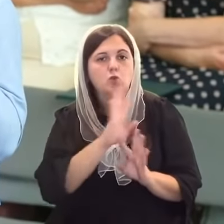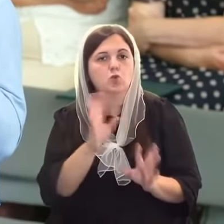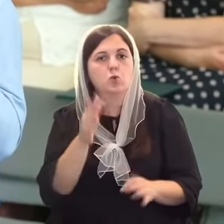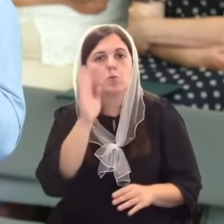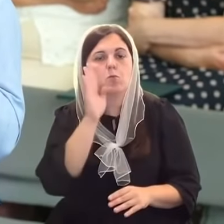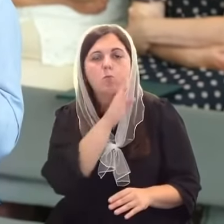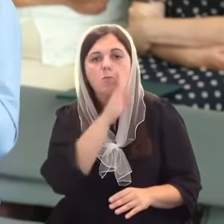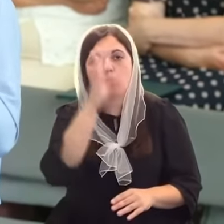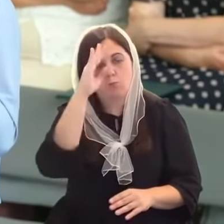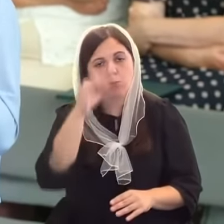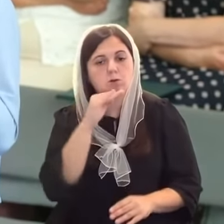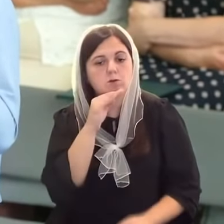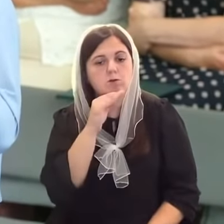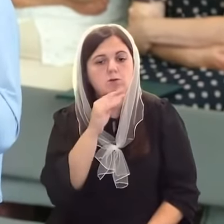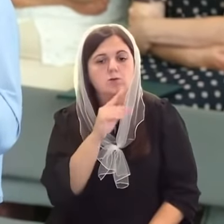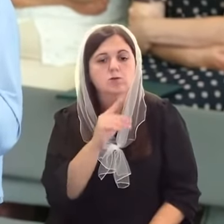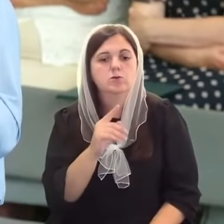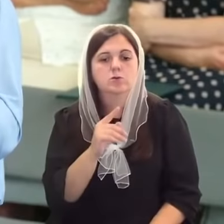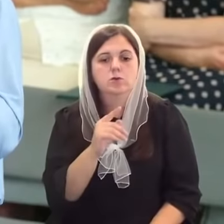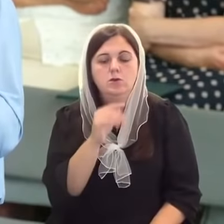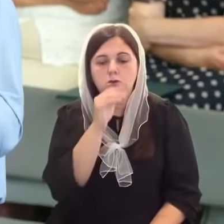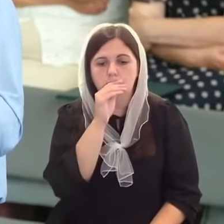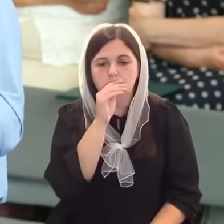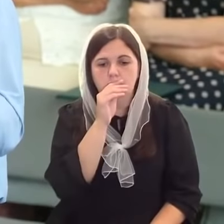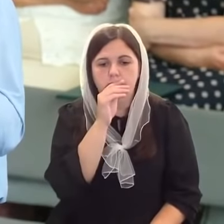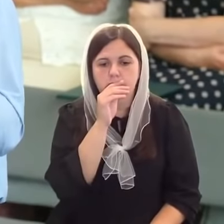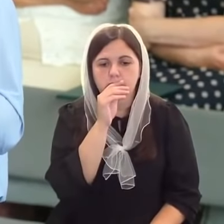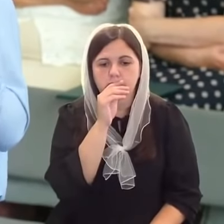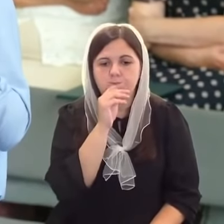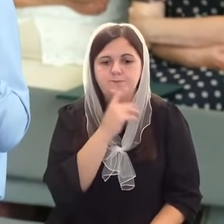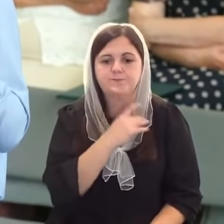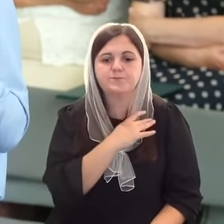о что-то таком, знаете,